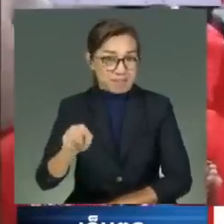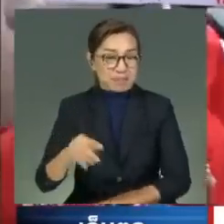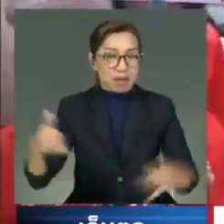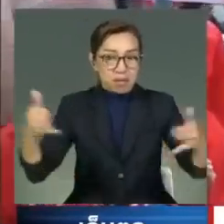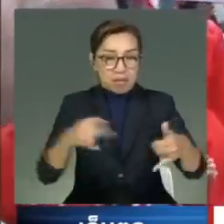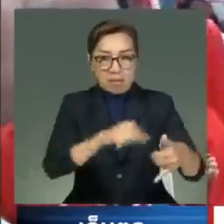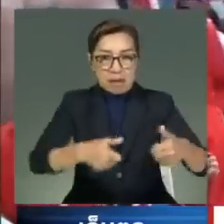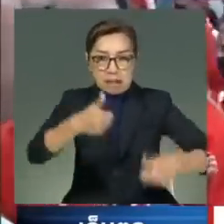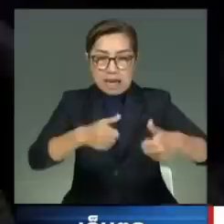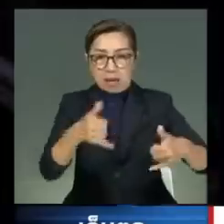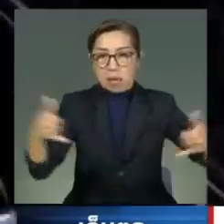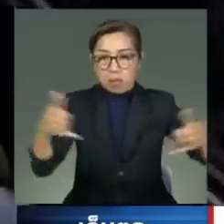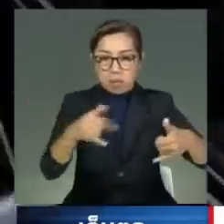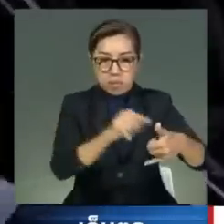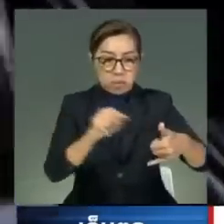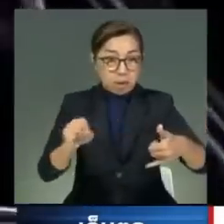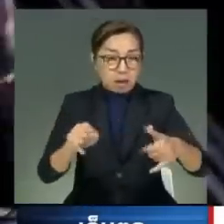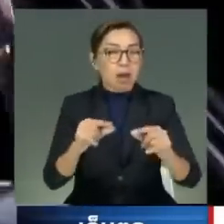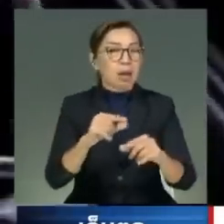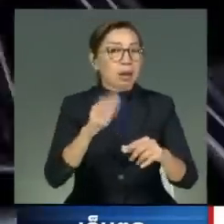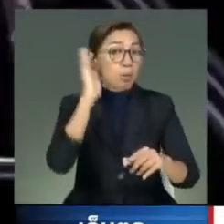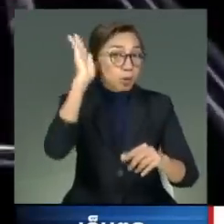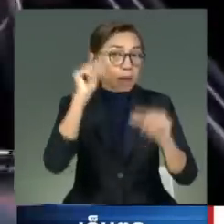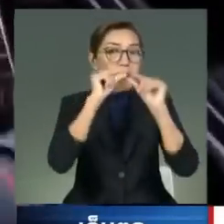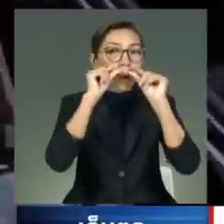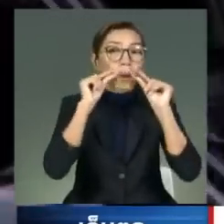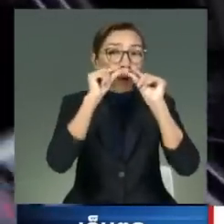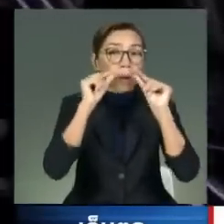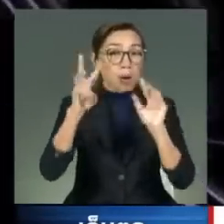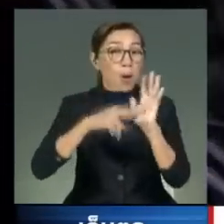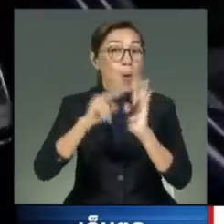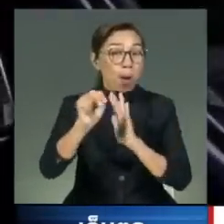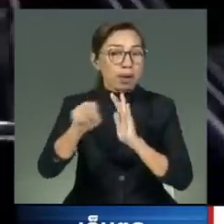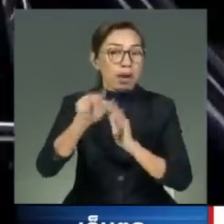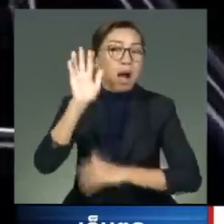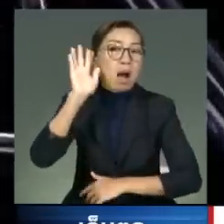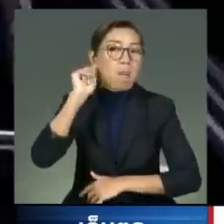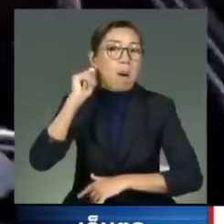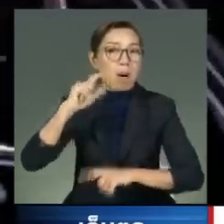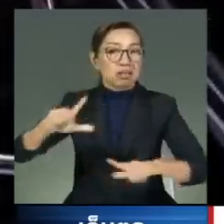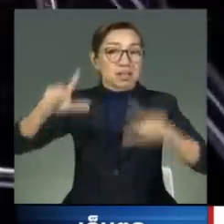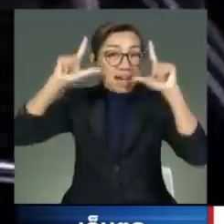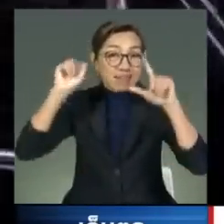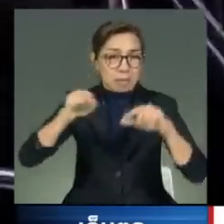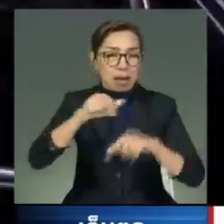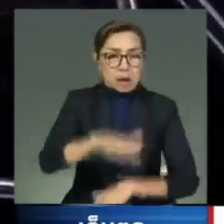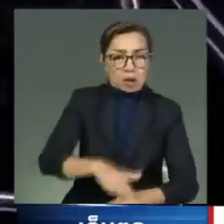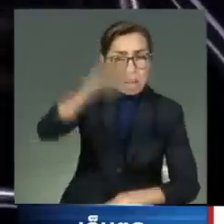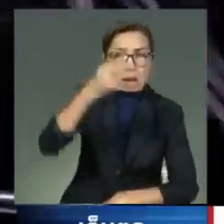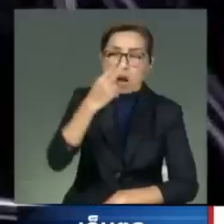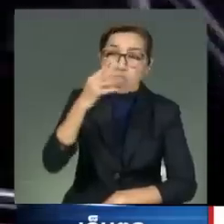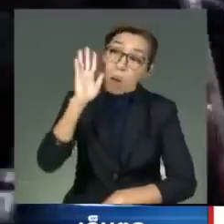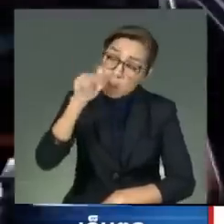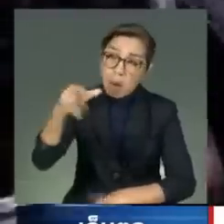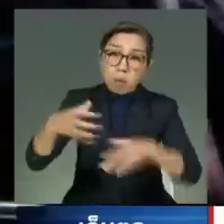คือต่างวิถีกันเลยนะคะคุณวันอยู่บำรุงเนี่ยเป็นทายาทนักการเมืองชื่อดังค่ะโตมาก็เห็นพ่อเป็นหัวหน้าพรรคการเมืองแล้ว